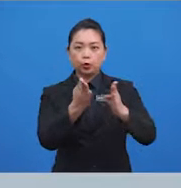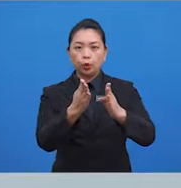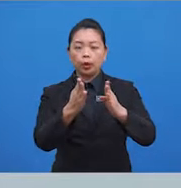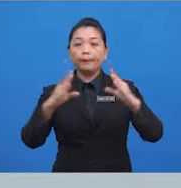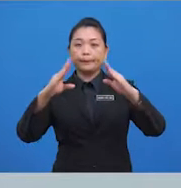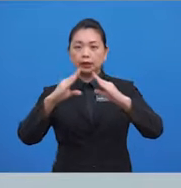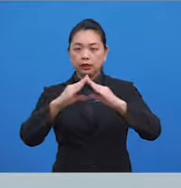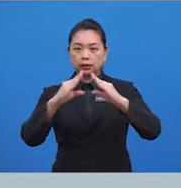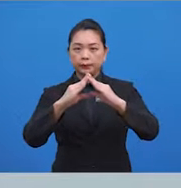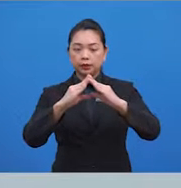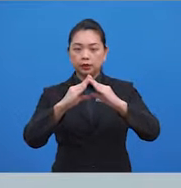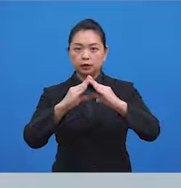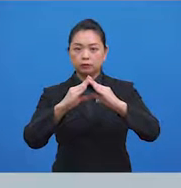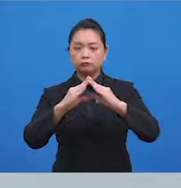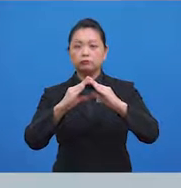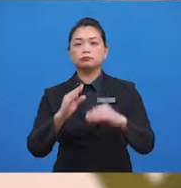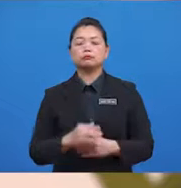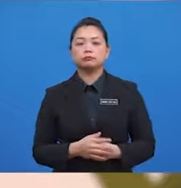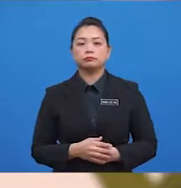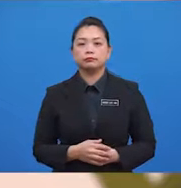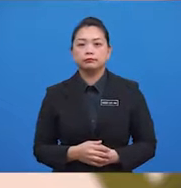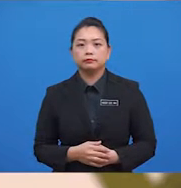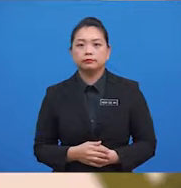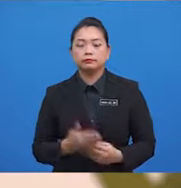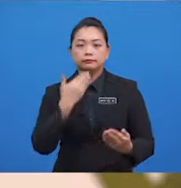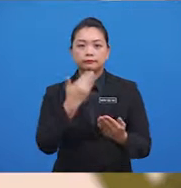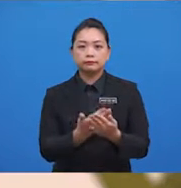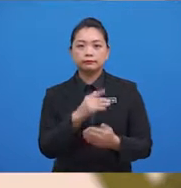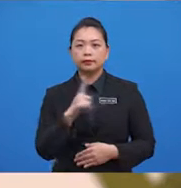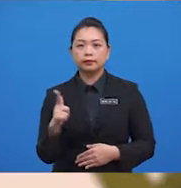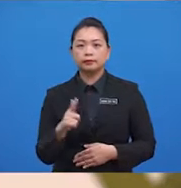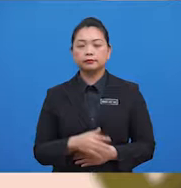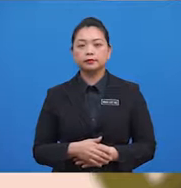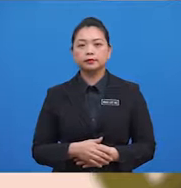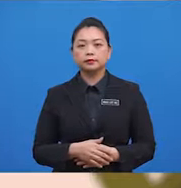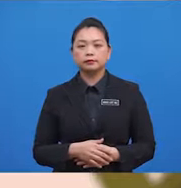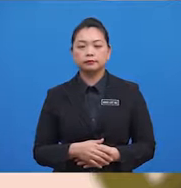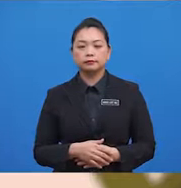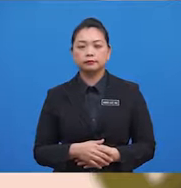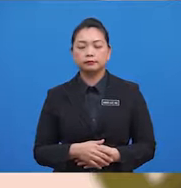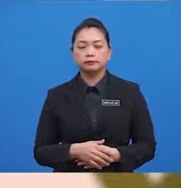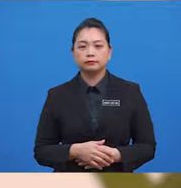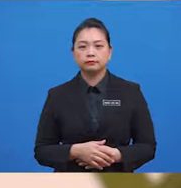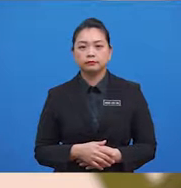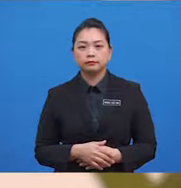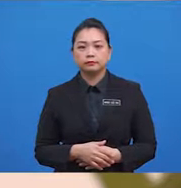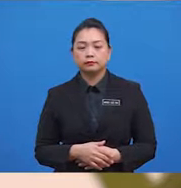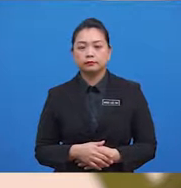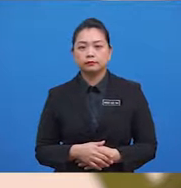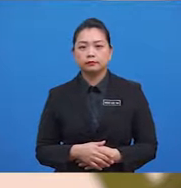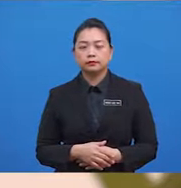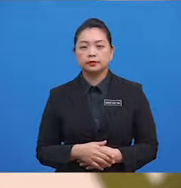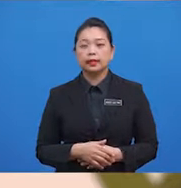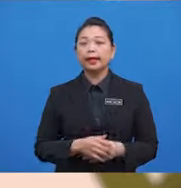piramid dengan tapak segi 3. Baiklah, murid-murid, kita teruskan pembelajaran kita, iaitu